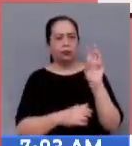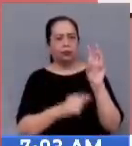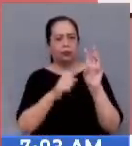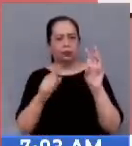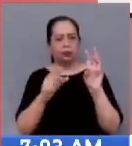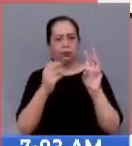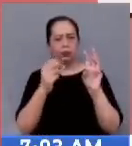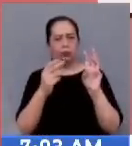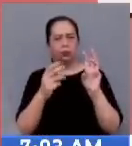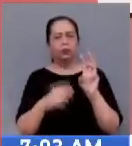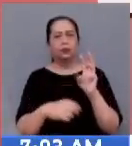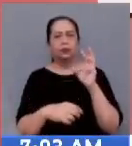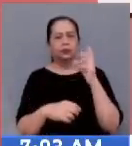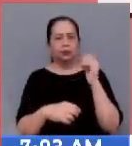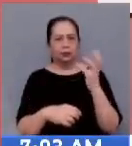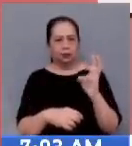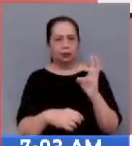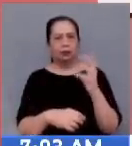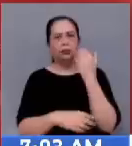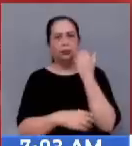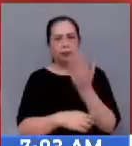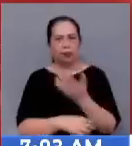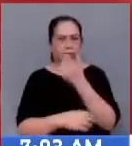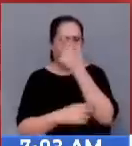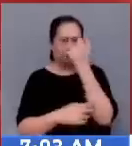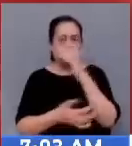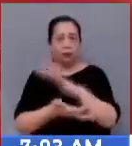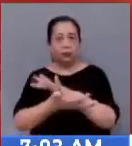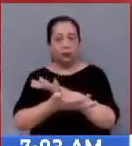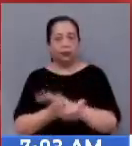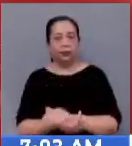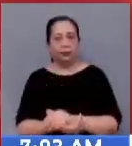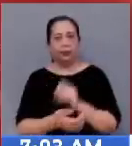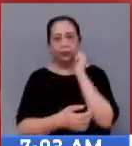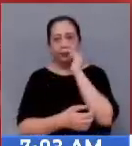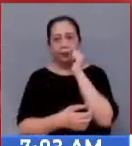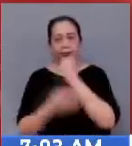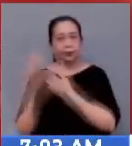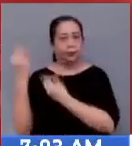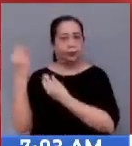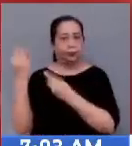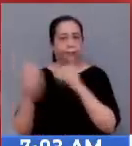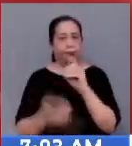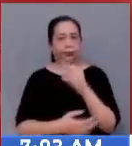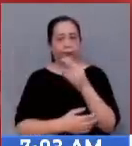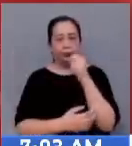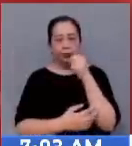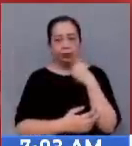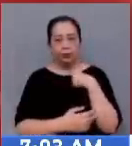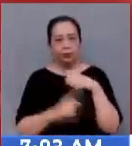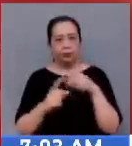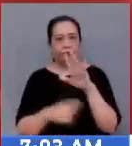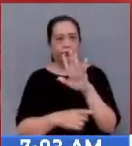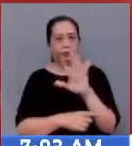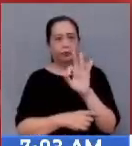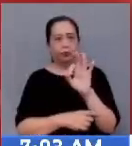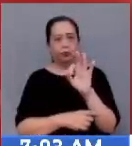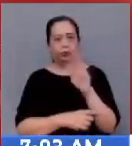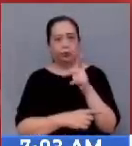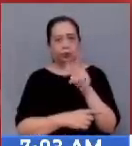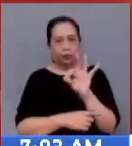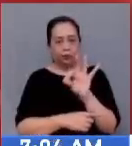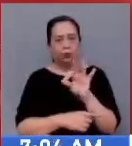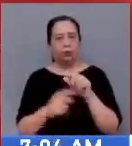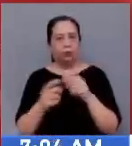12. 6 naman ang nasawi dahil sa sakit. Sa daily update naman ng DOH kahapon, 529 ang mga bagong kaso ng COVID